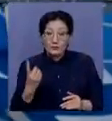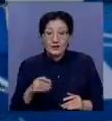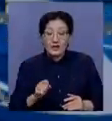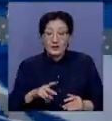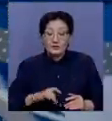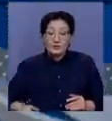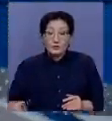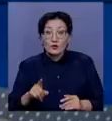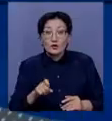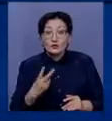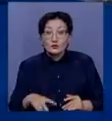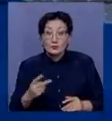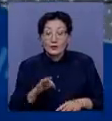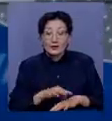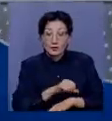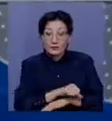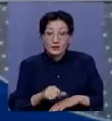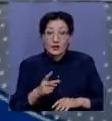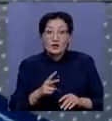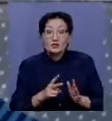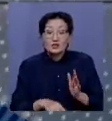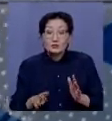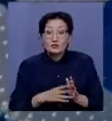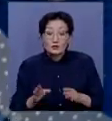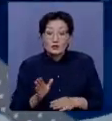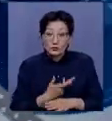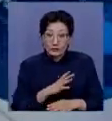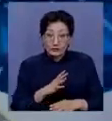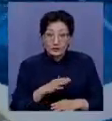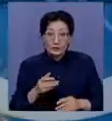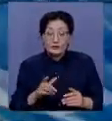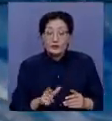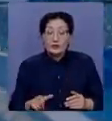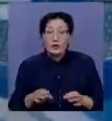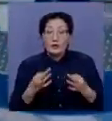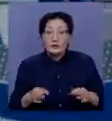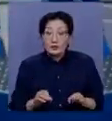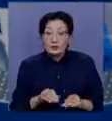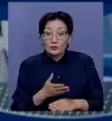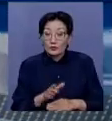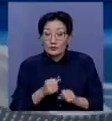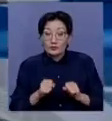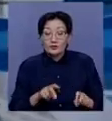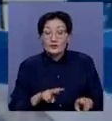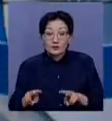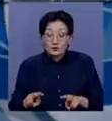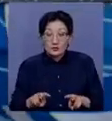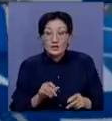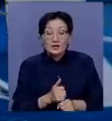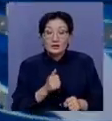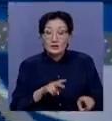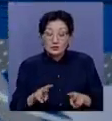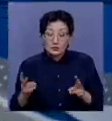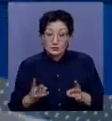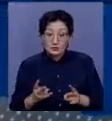Алатау ауданында 122 ошақтың 79-ы алынған. Десе де, тұрғындарға еркін суге болмайды. Сақтық шаралары қатаң